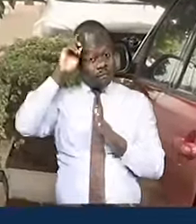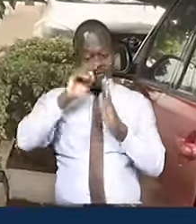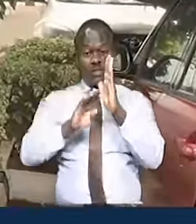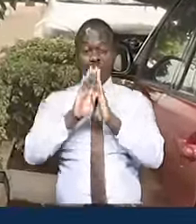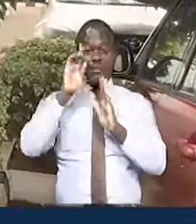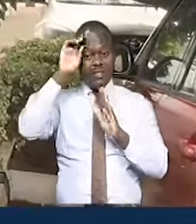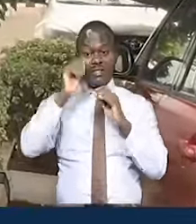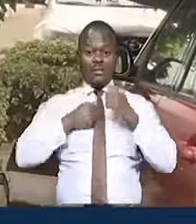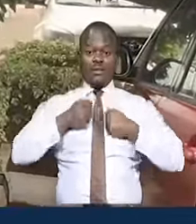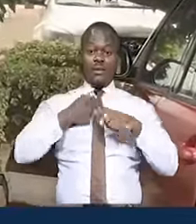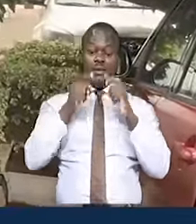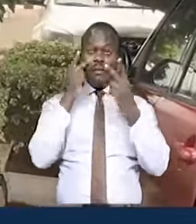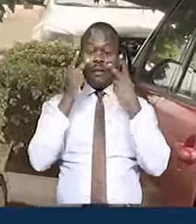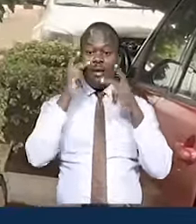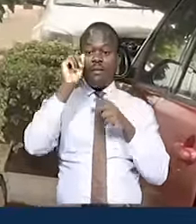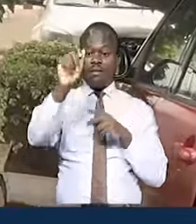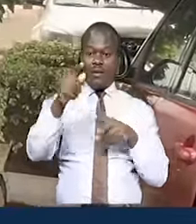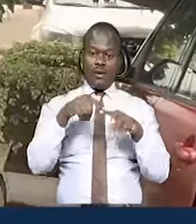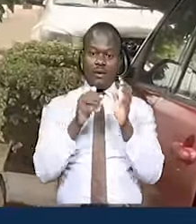kandi bukanareba kure, bukagerageza